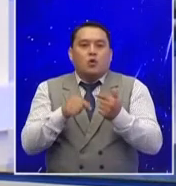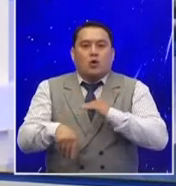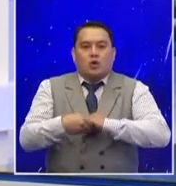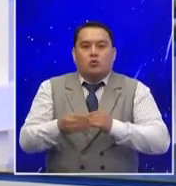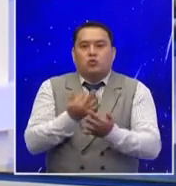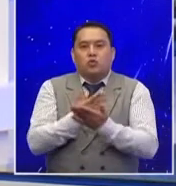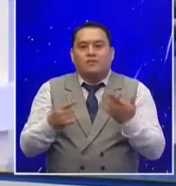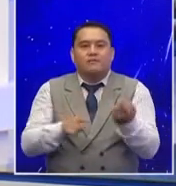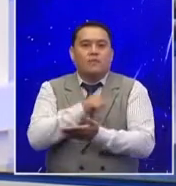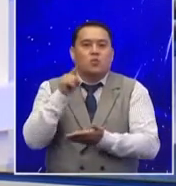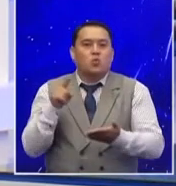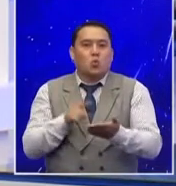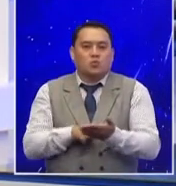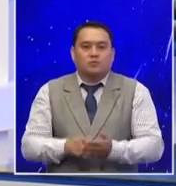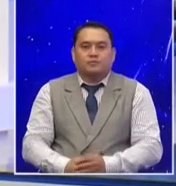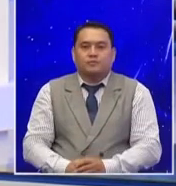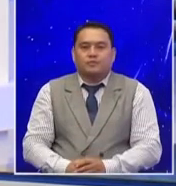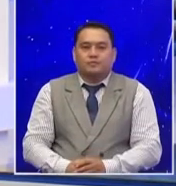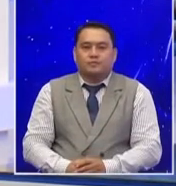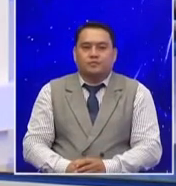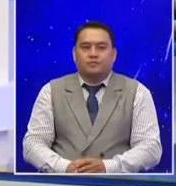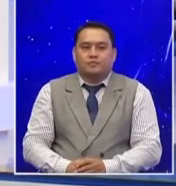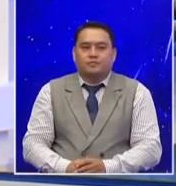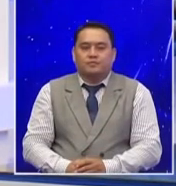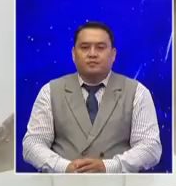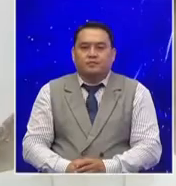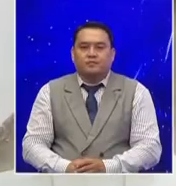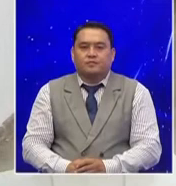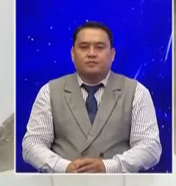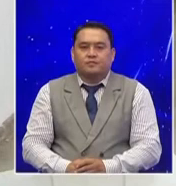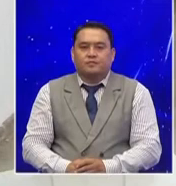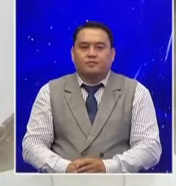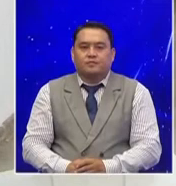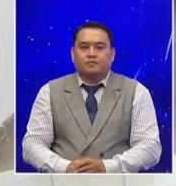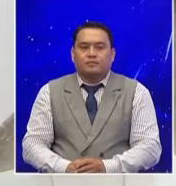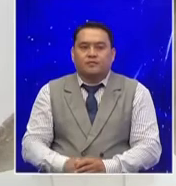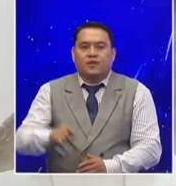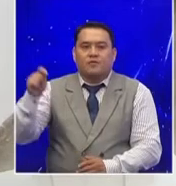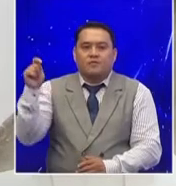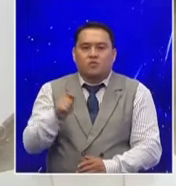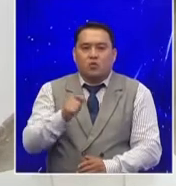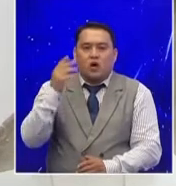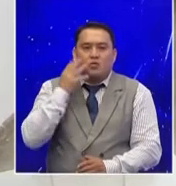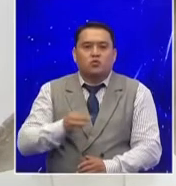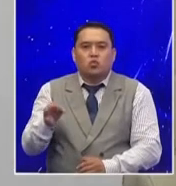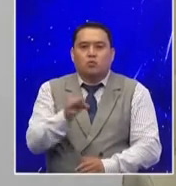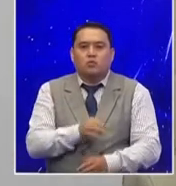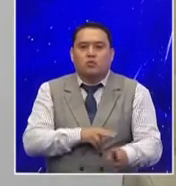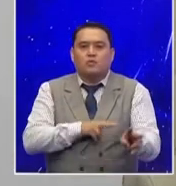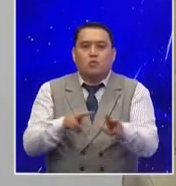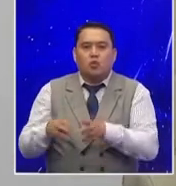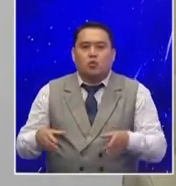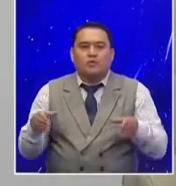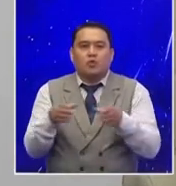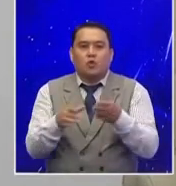антикоррупционными и другими вопросами. Подробности расскажет Рустам Аралбаев. Свой визит в Алматинскую область мониторинговая группа начала с